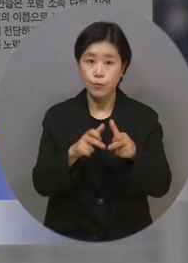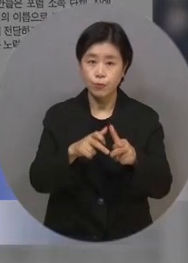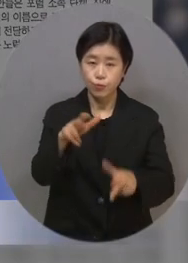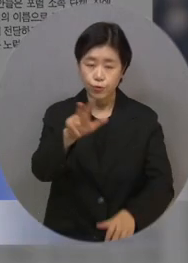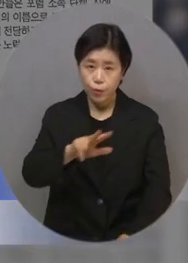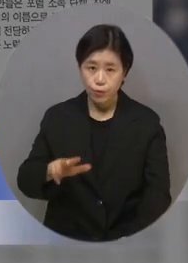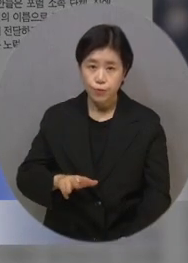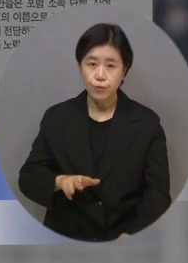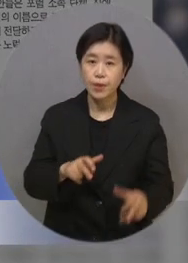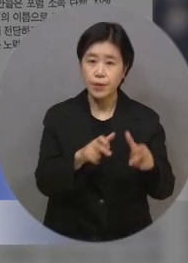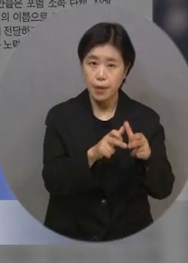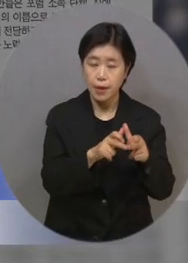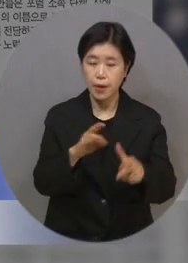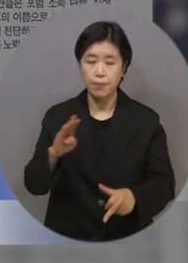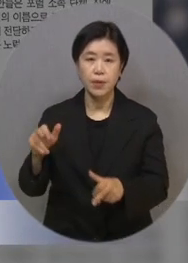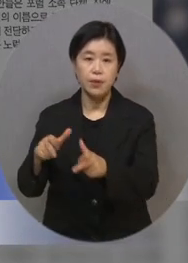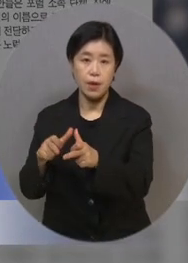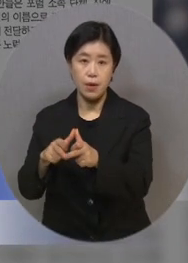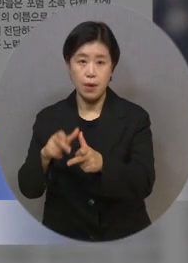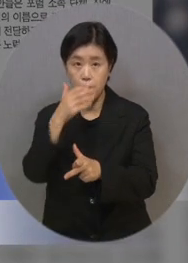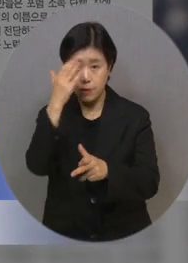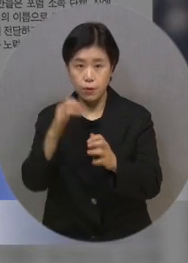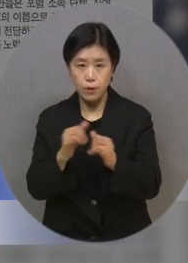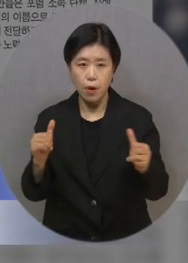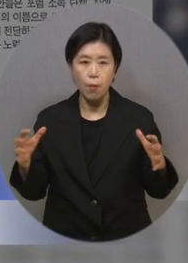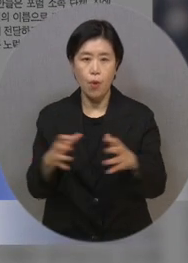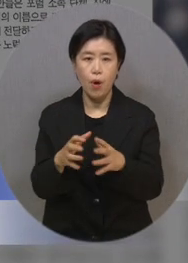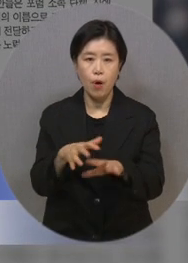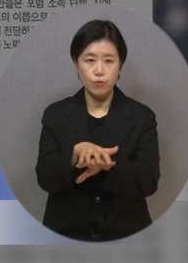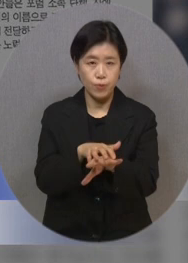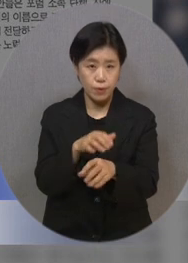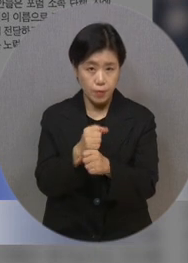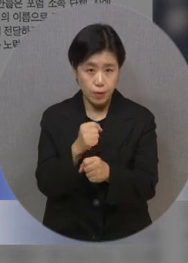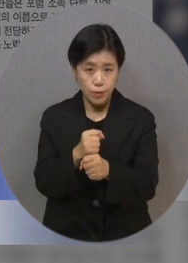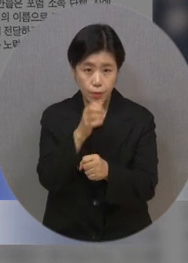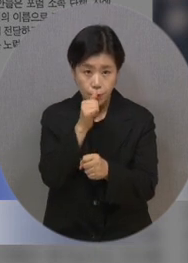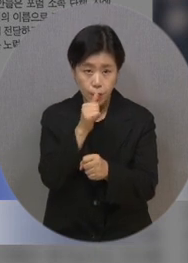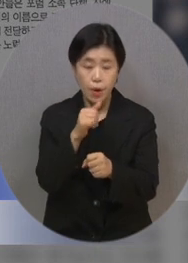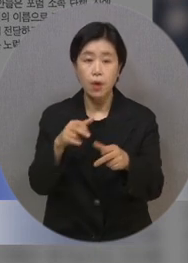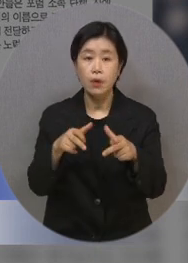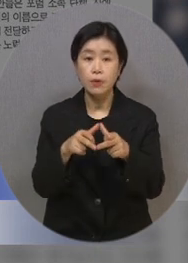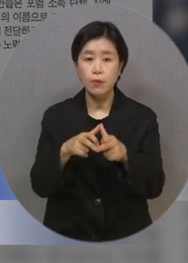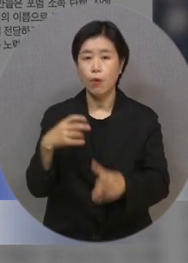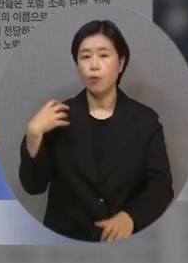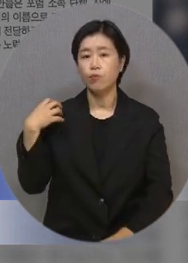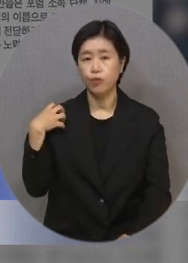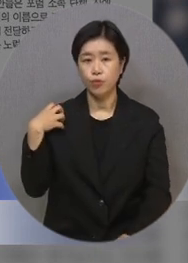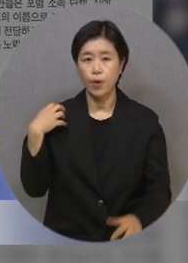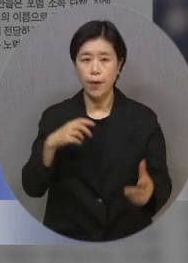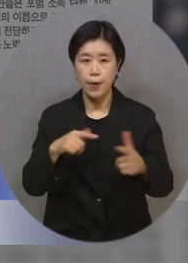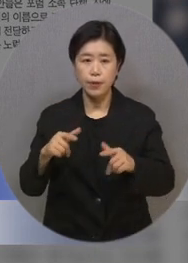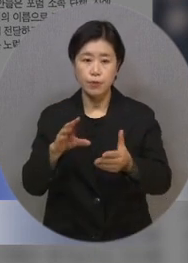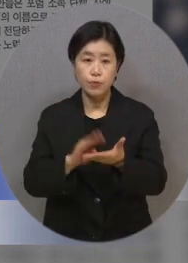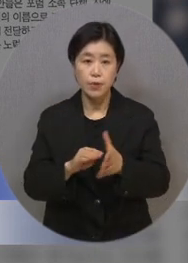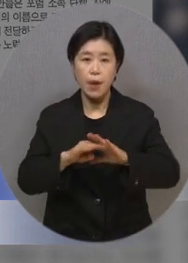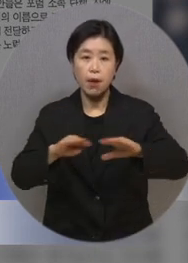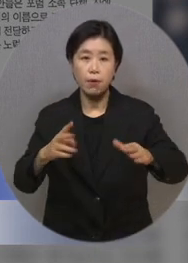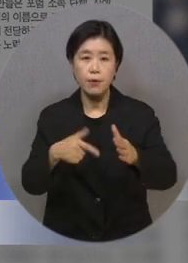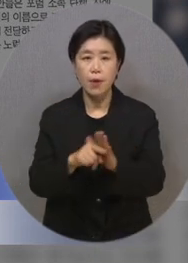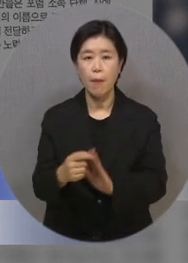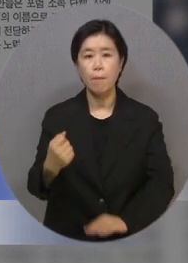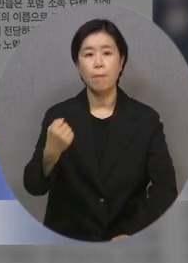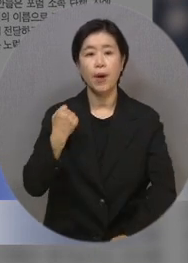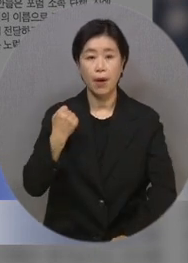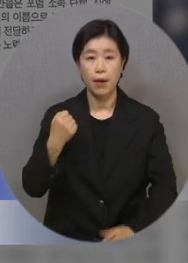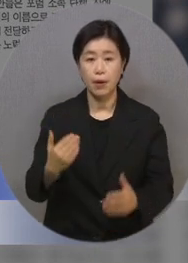장애 비장의 청년들의 네트워크를 형성하고 청년주도 문제 해결 역량을 향상시키기 위한 프로그램이라고